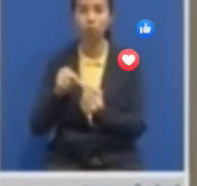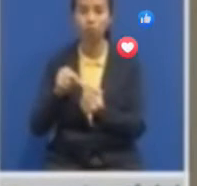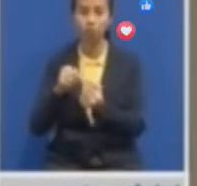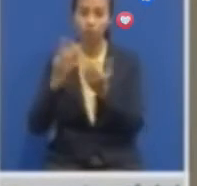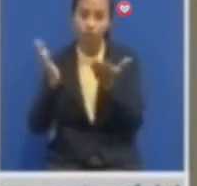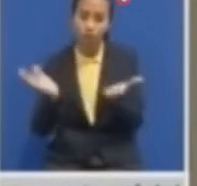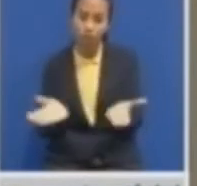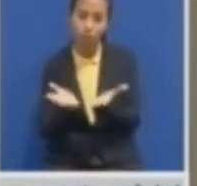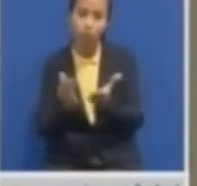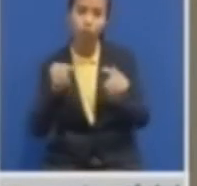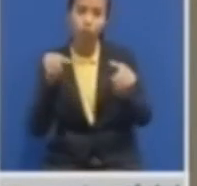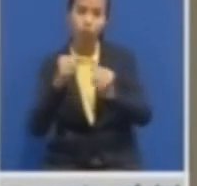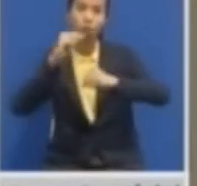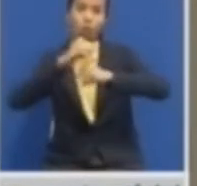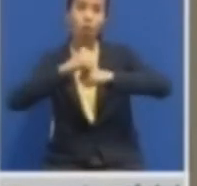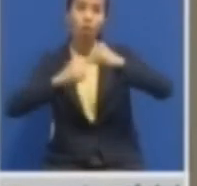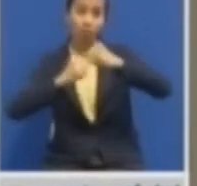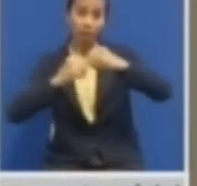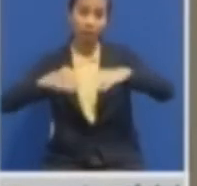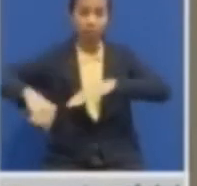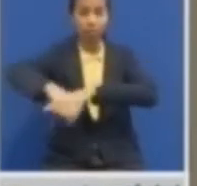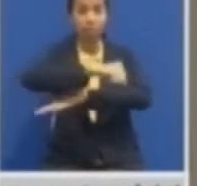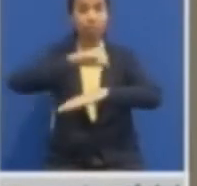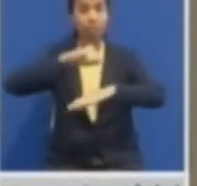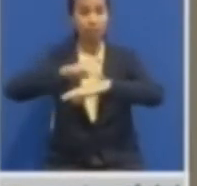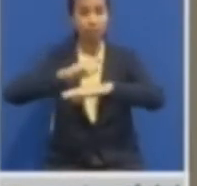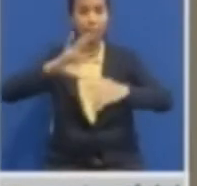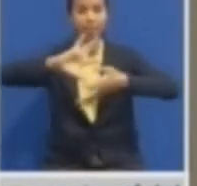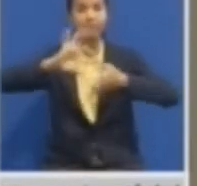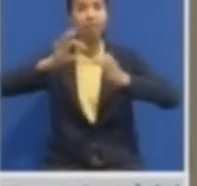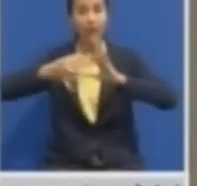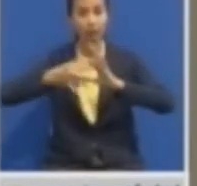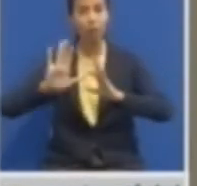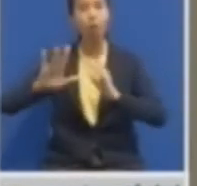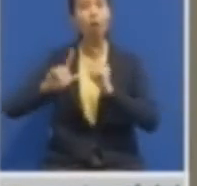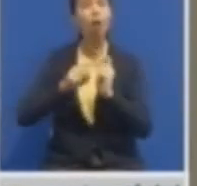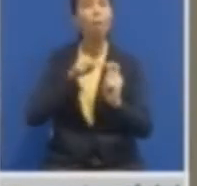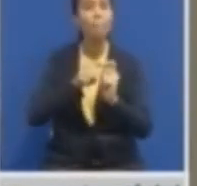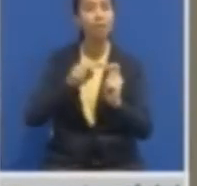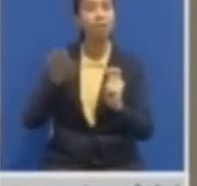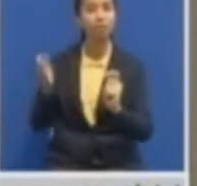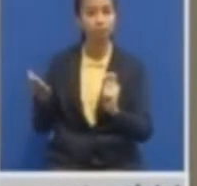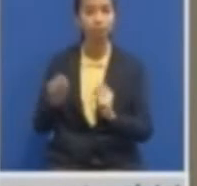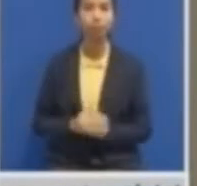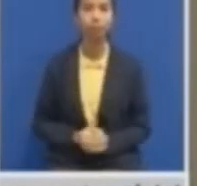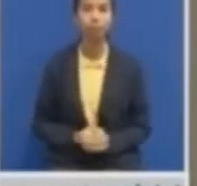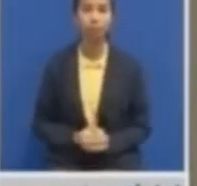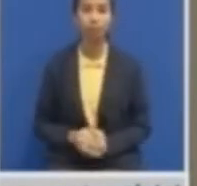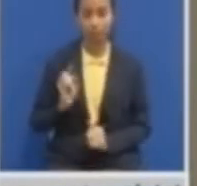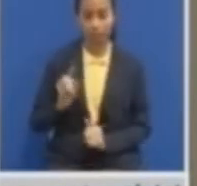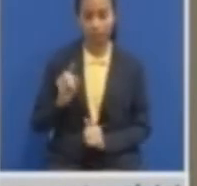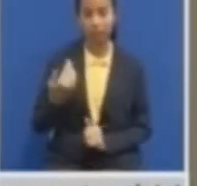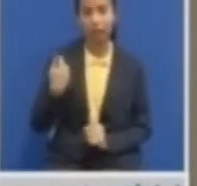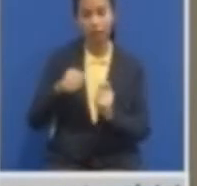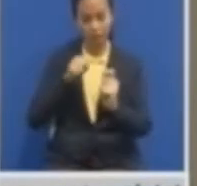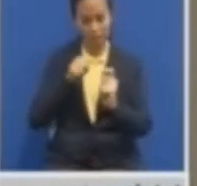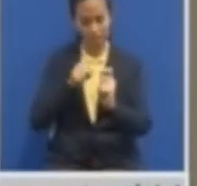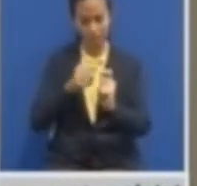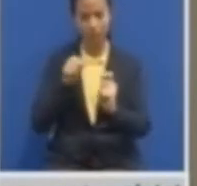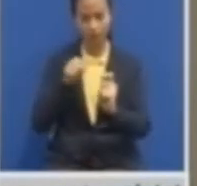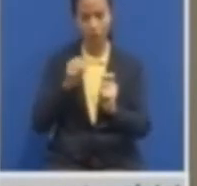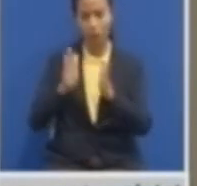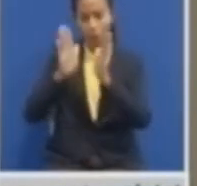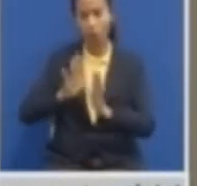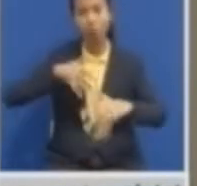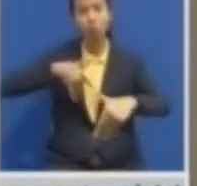ก่อสร้างสนามกีฬาระดับอำเภออยากเรียนท่านประธานว่าอำเภอนาบอนเป็นอำเภอที่มีประชากรร่วม 30,000 คน